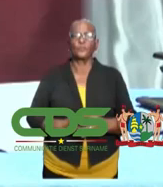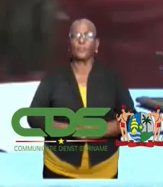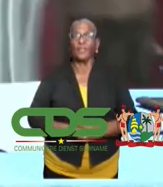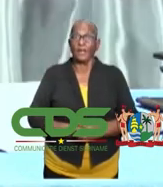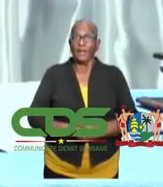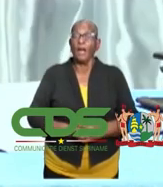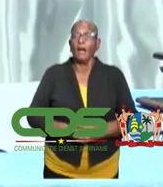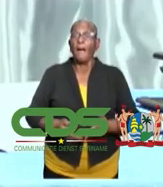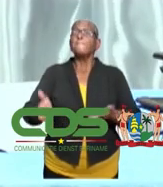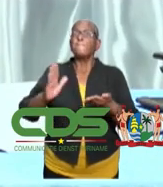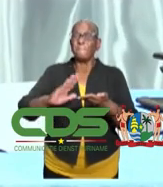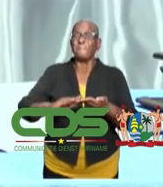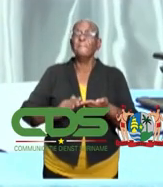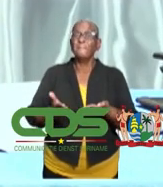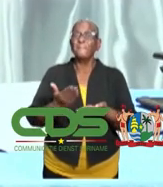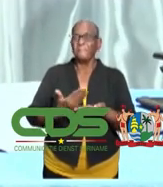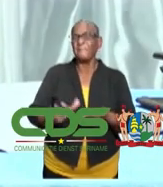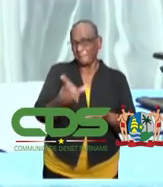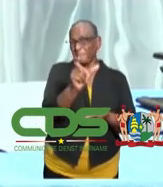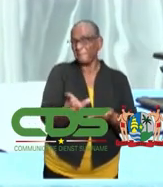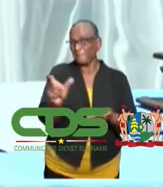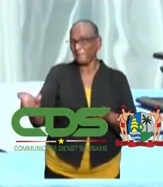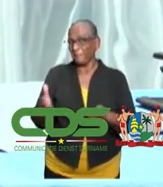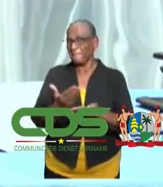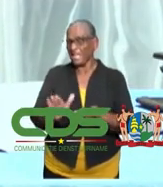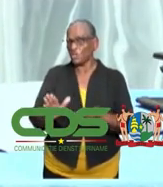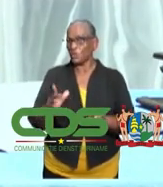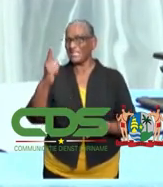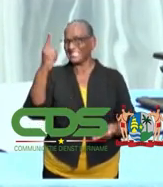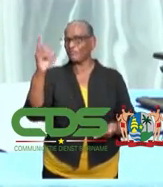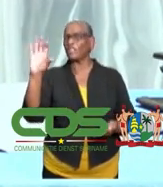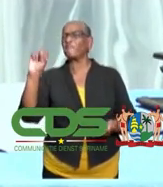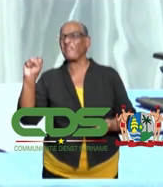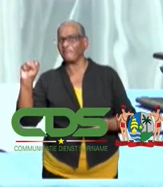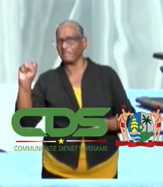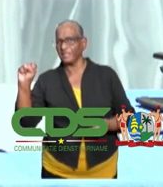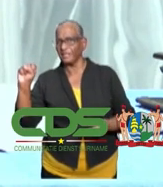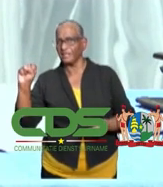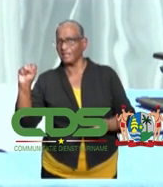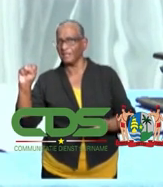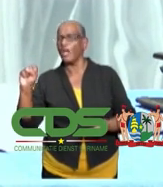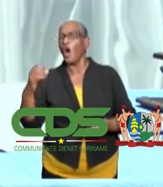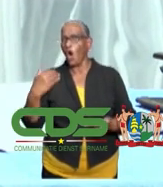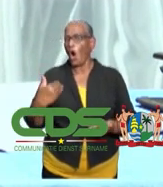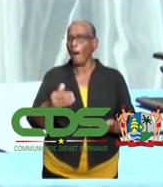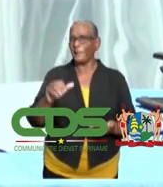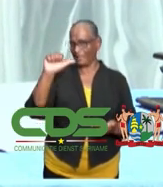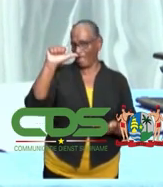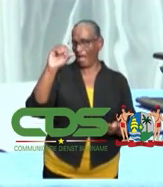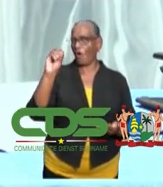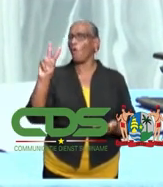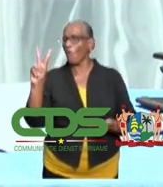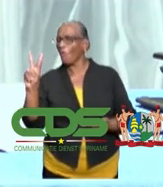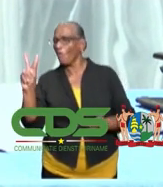De gepensioneerden die krijgen een bedrag van 750 SRD, omdat deze groep ook vanuit AOV